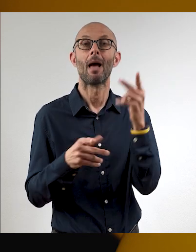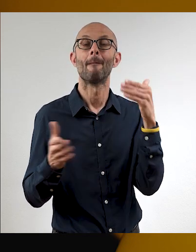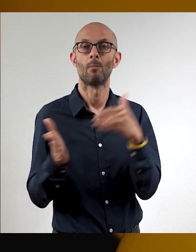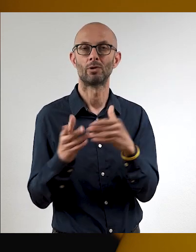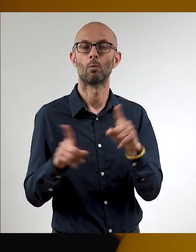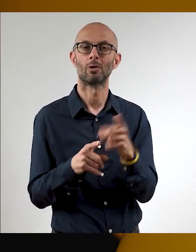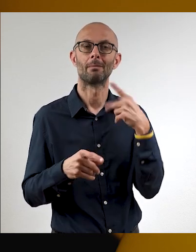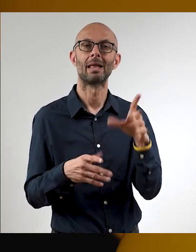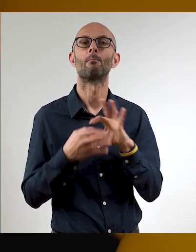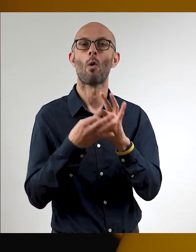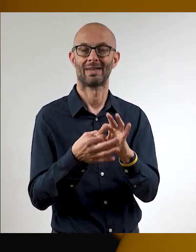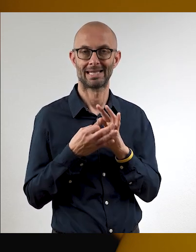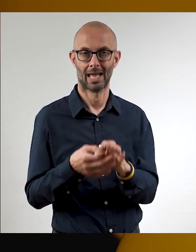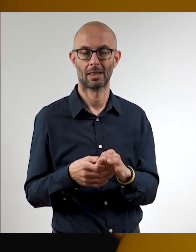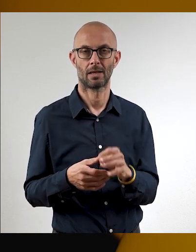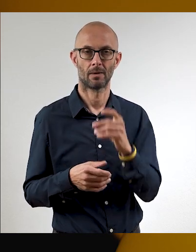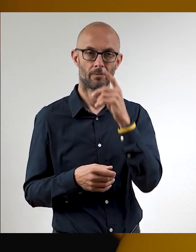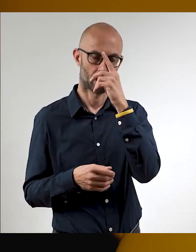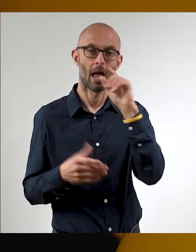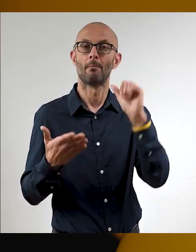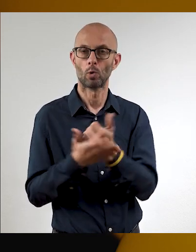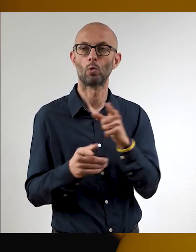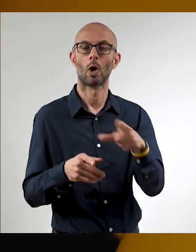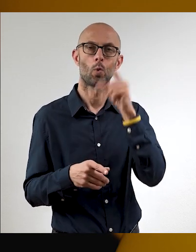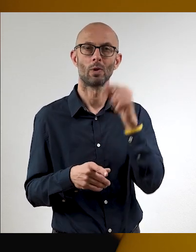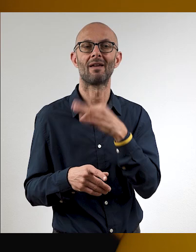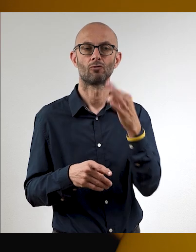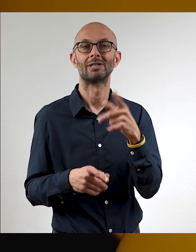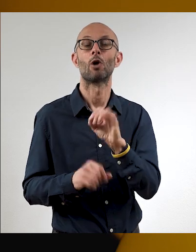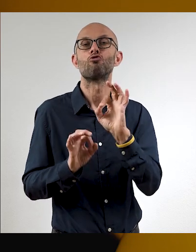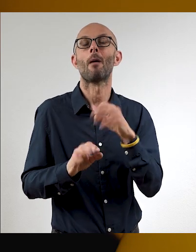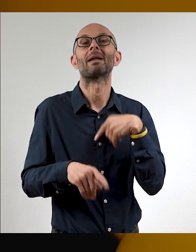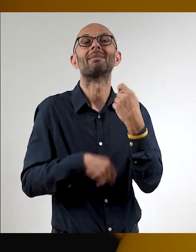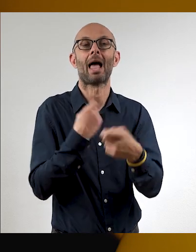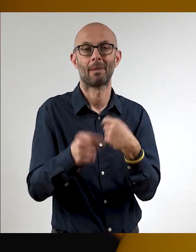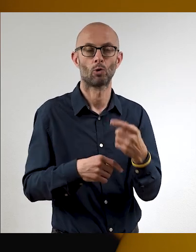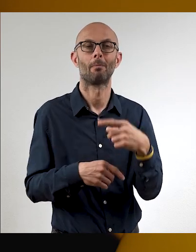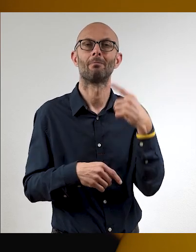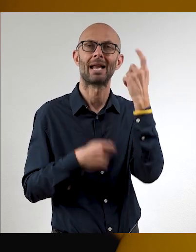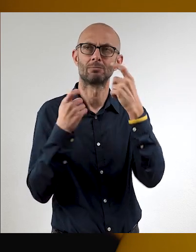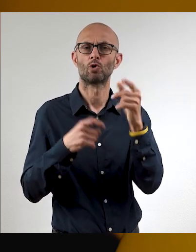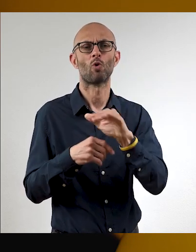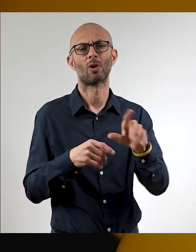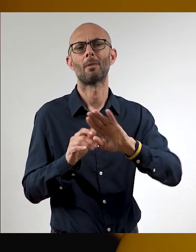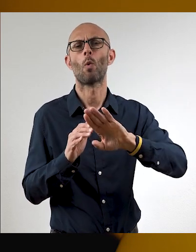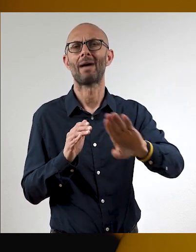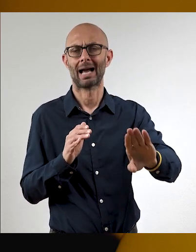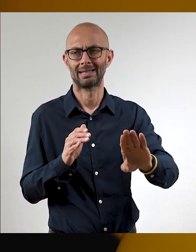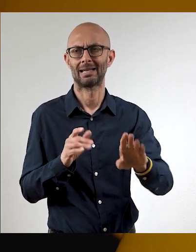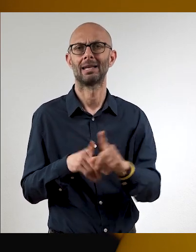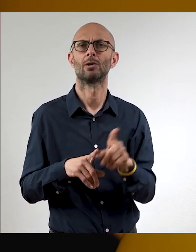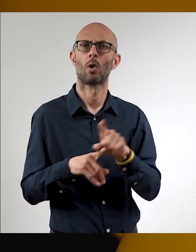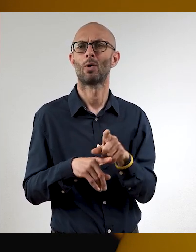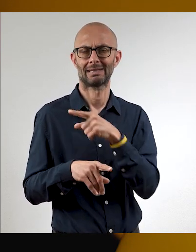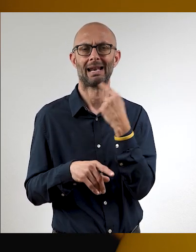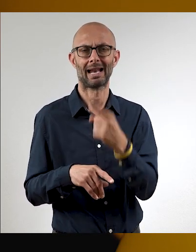potrebujejo biti povezani. In zopet tukaj ljudje včasih z dobrim namenom razmišljajo, da bi otroke umaknili. Ne? Se